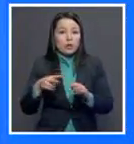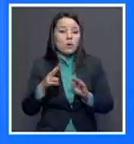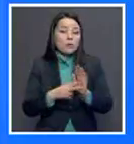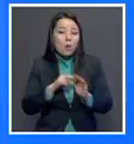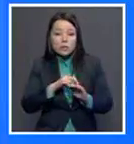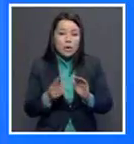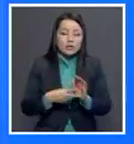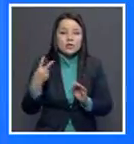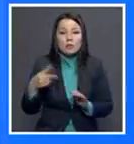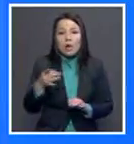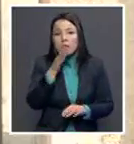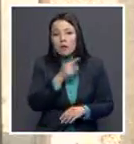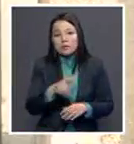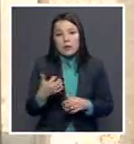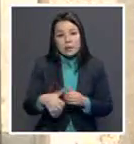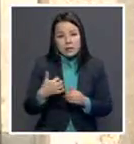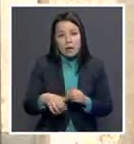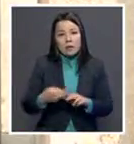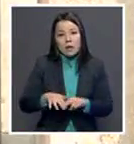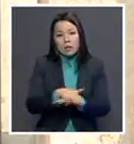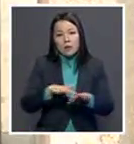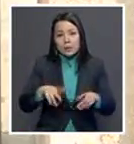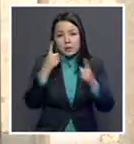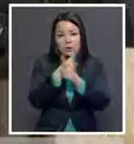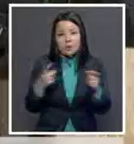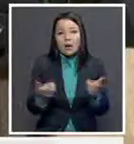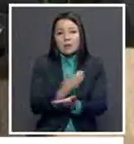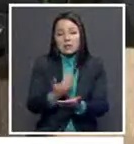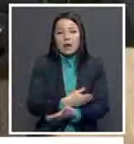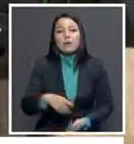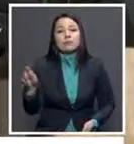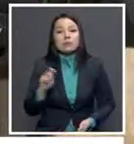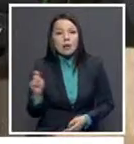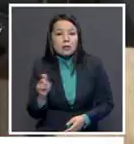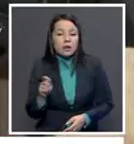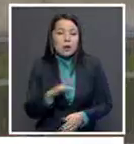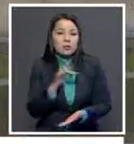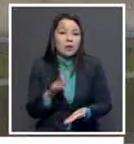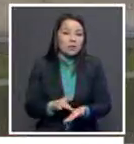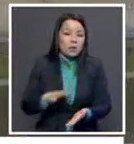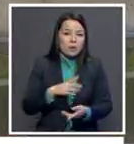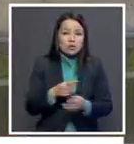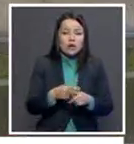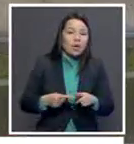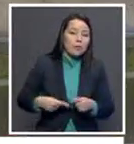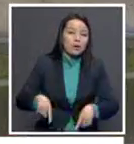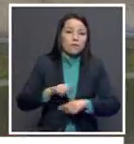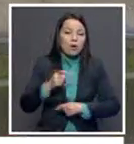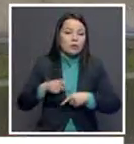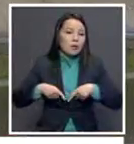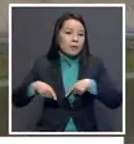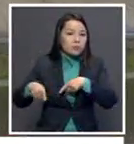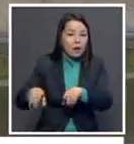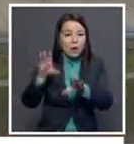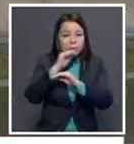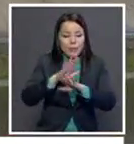бен 21 жас аралығында. Жергілікті баспасөз құралдарының хабарлауынша, олар жексенбі күні қалада өткен жартылай марафон кезінде шабуыл